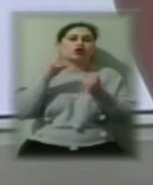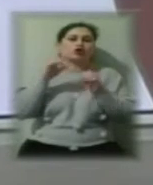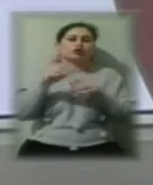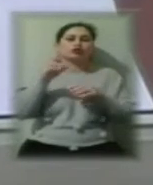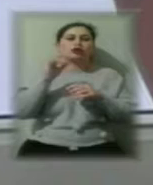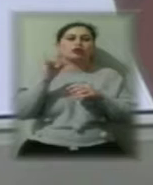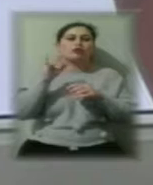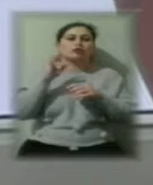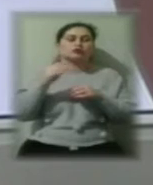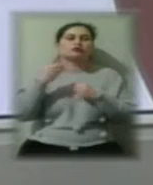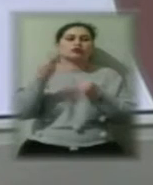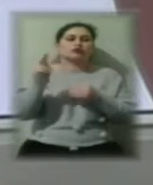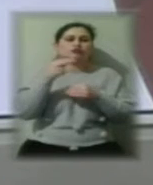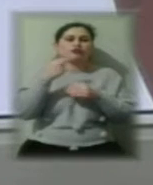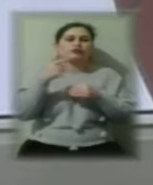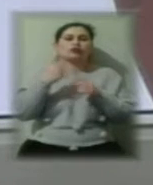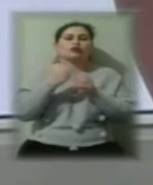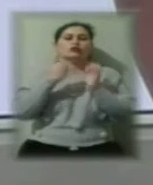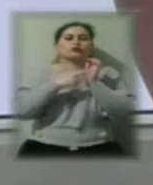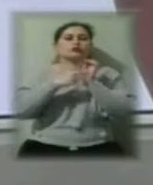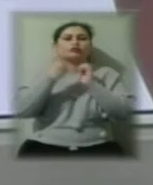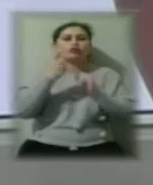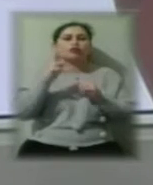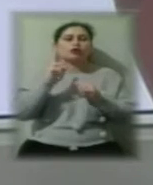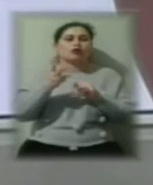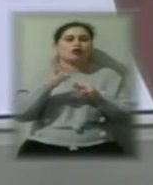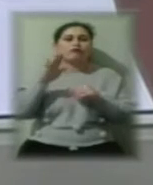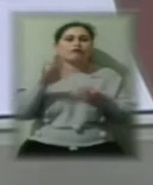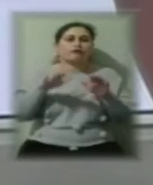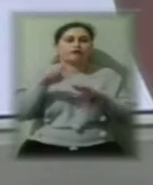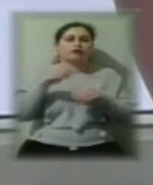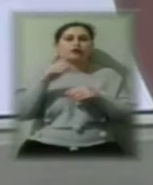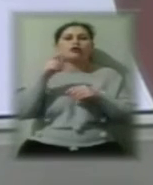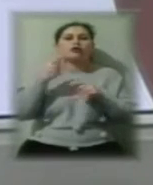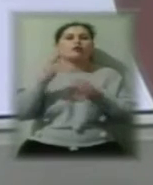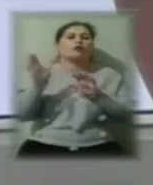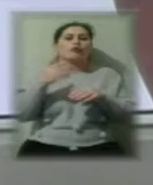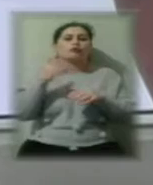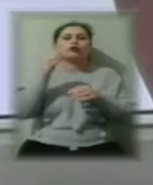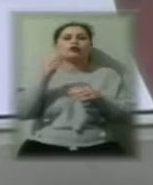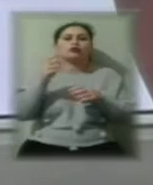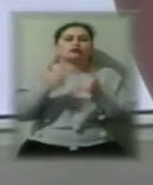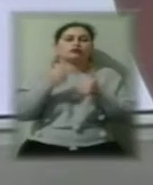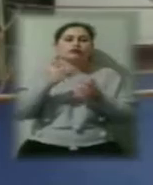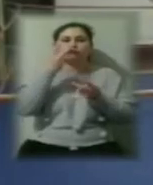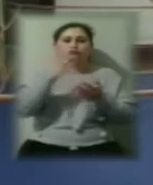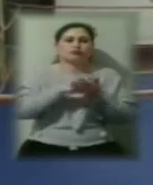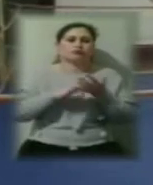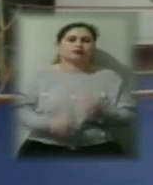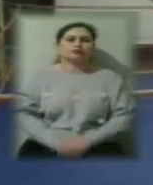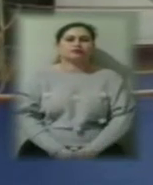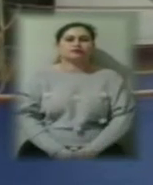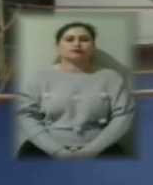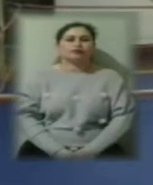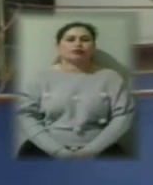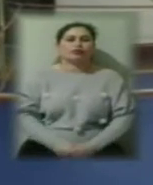до 71 кілограми. На першому тренуванні після змагань побувала наша знімальна група. Проходив